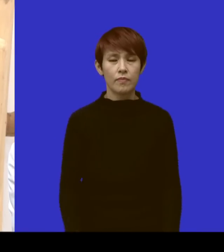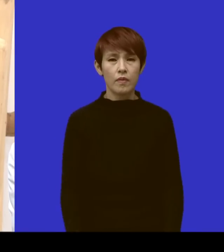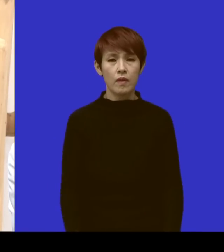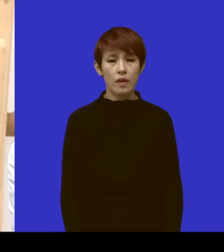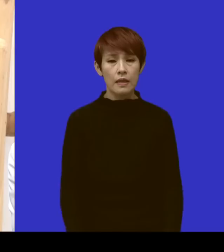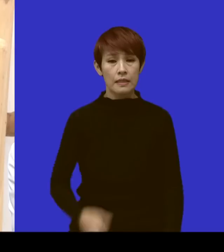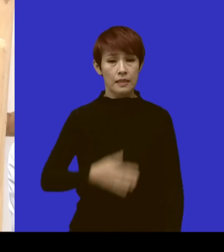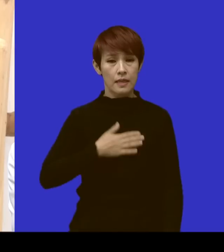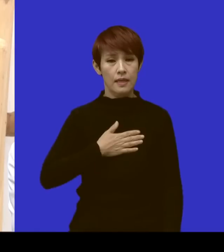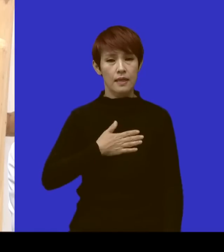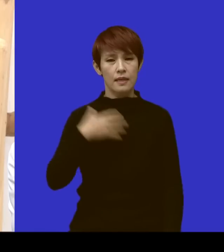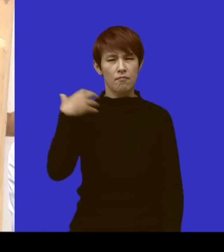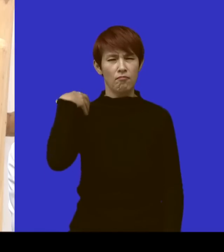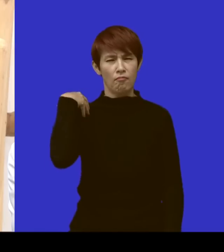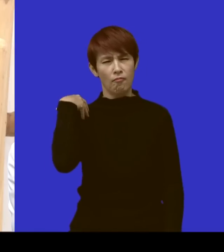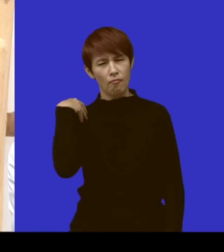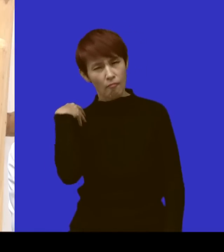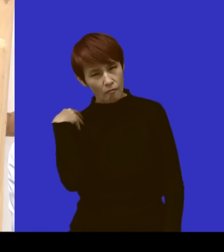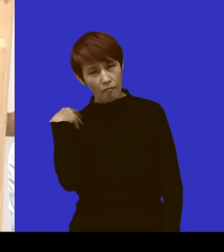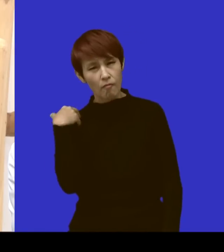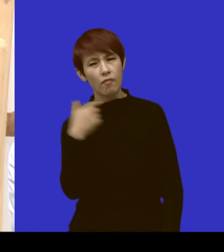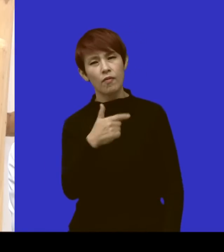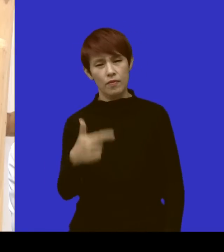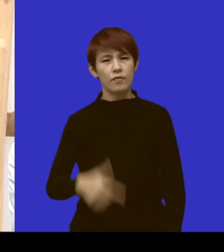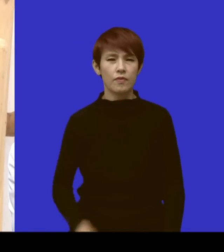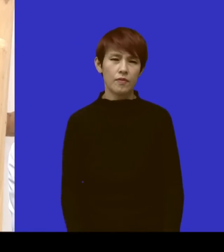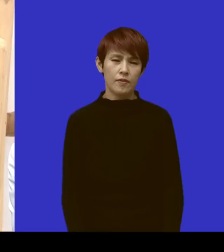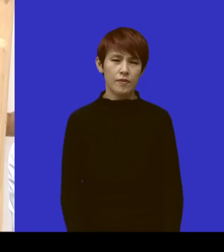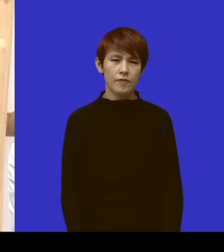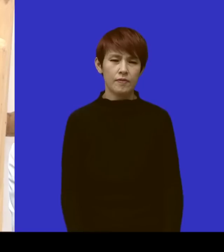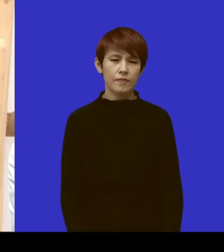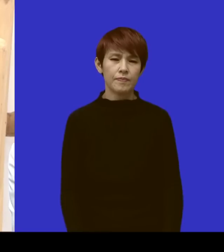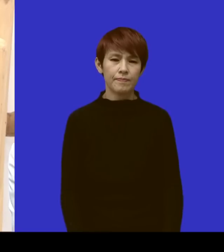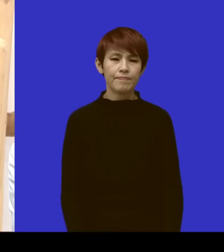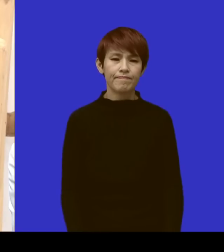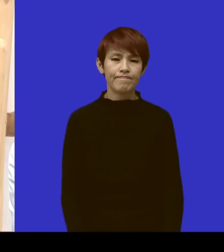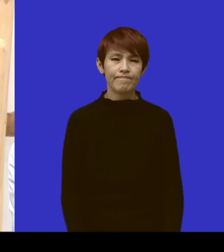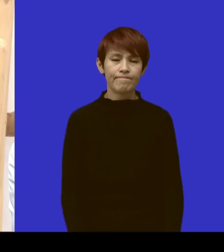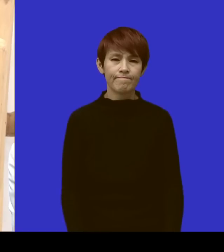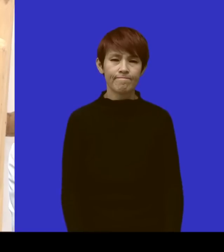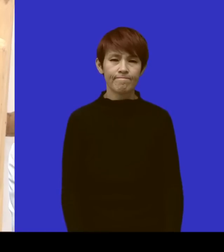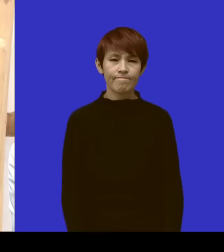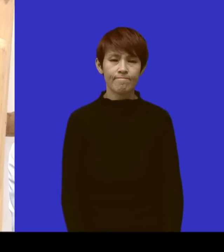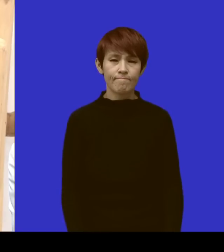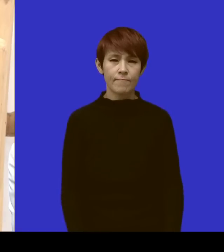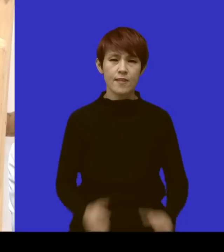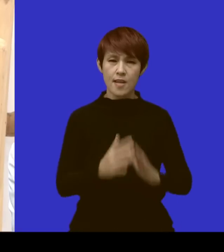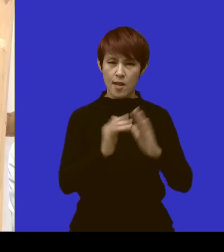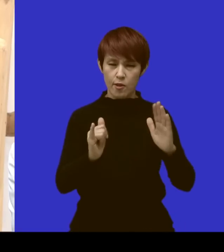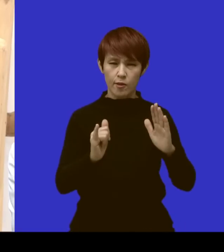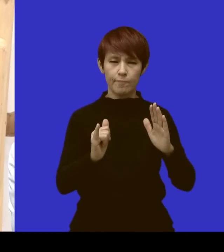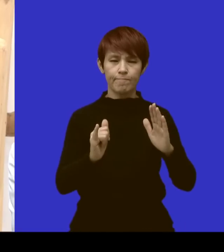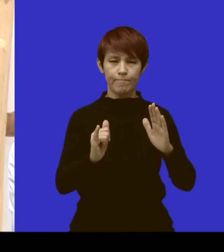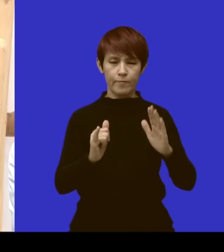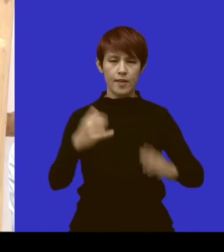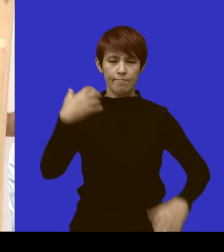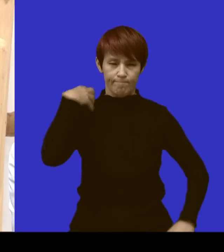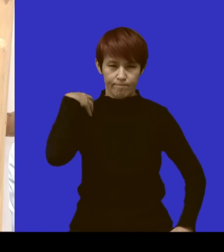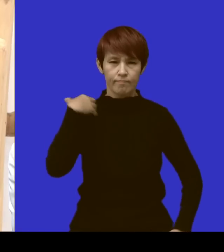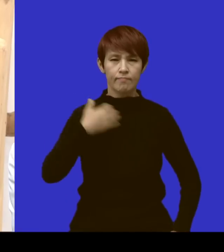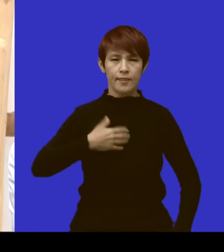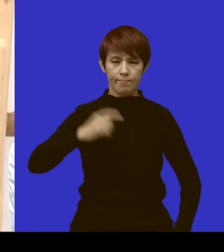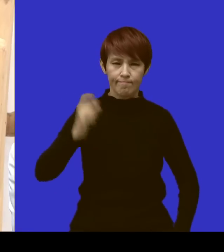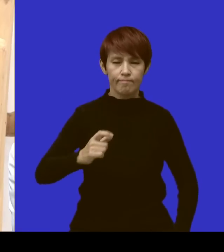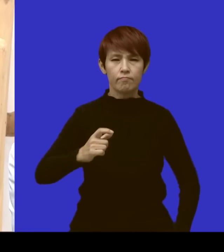제가 책임감이라는 게 좀 많이 이렇게 크게 다가왔던 것 같아요, 제게. 그래서 이 가정을 지켜야지, 내가 굳건해야지,